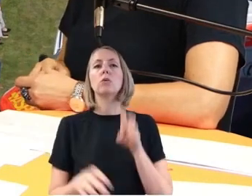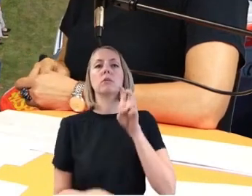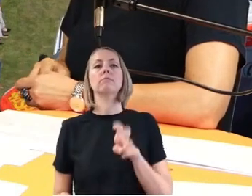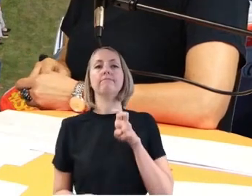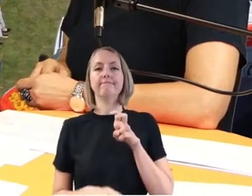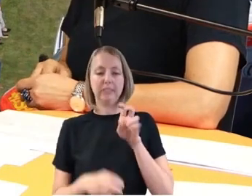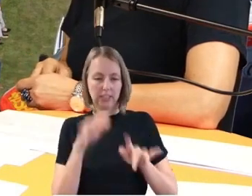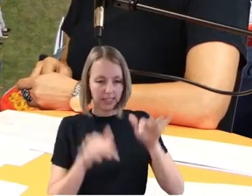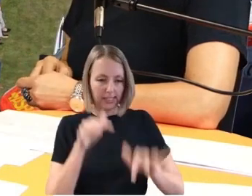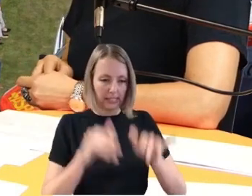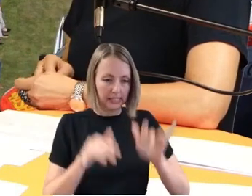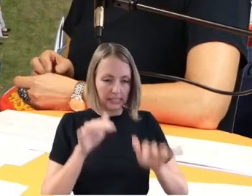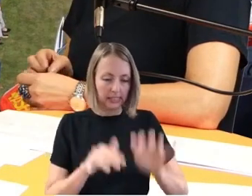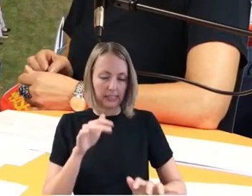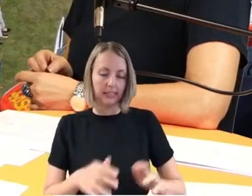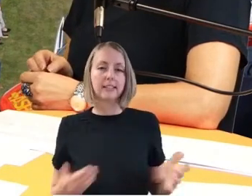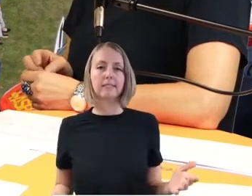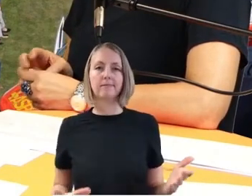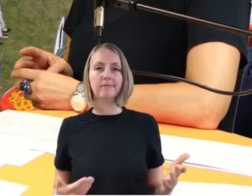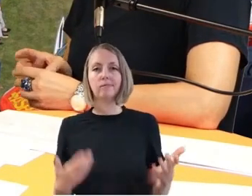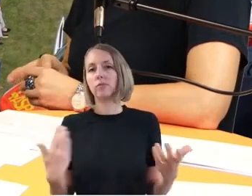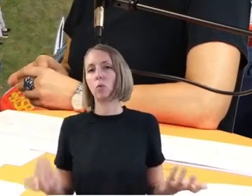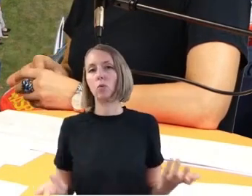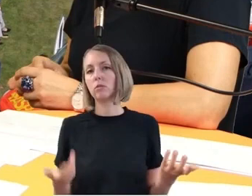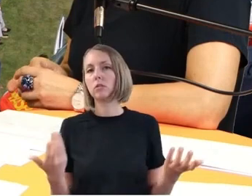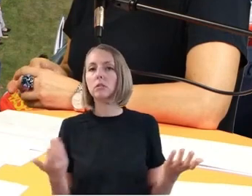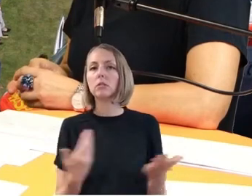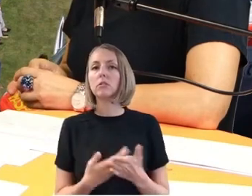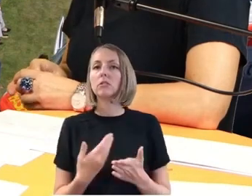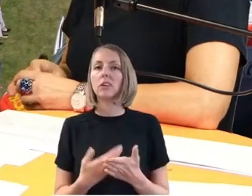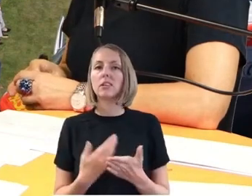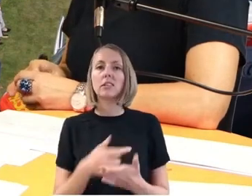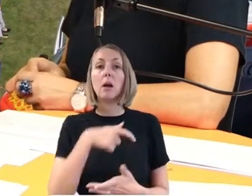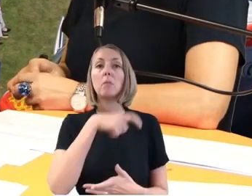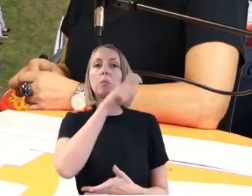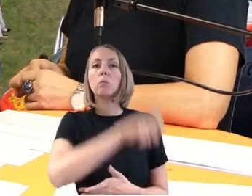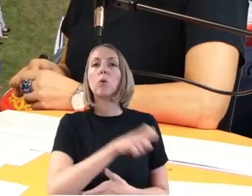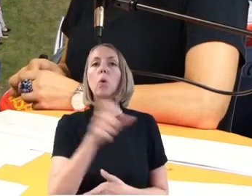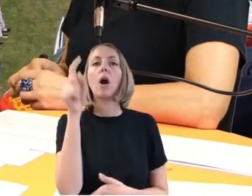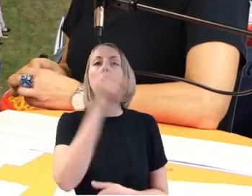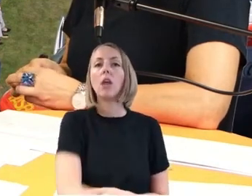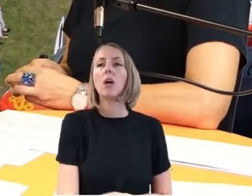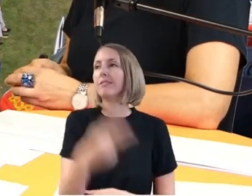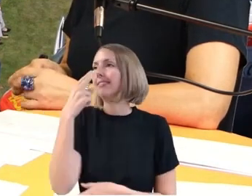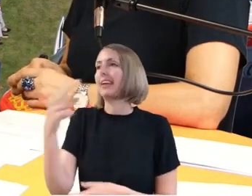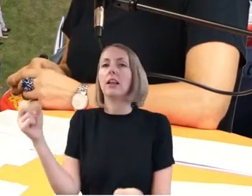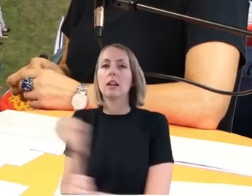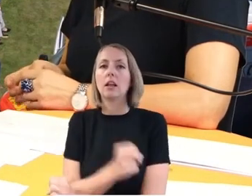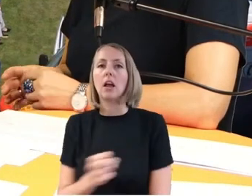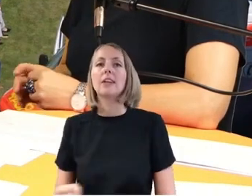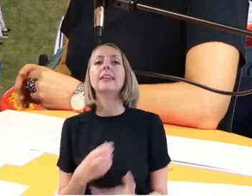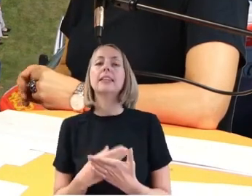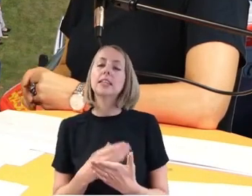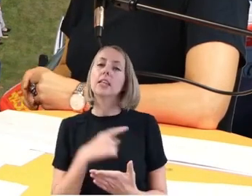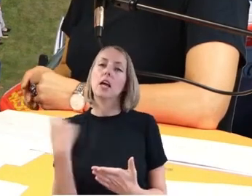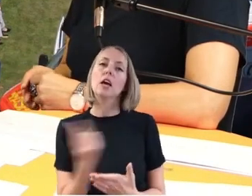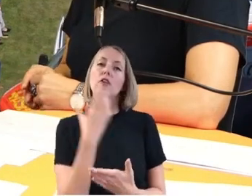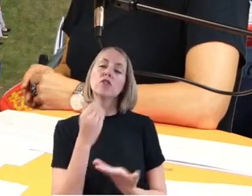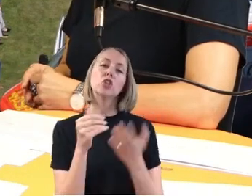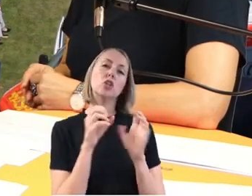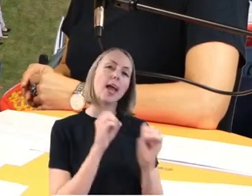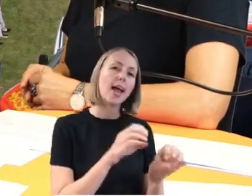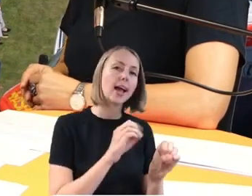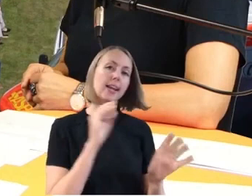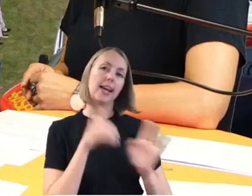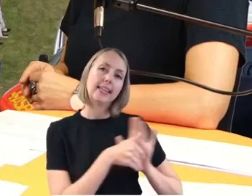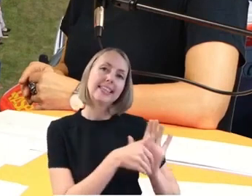deswegen wollen wir dass die bürgerinnen und bürger verstehen was wir machen und versuchen das dann immer wieder zu erklären aber